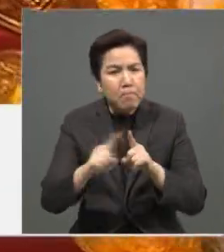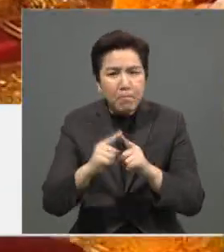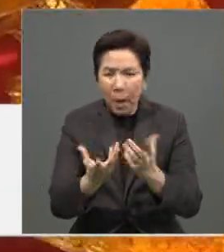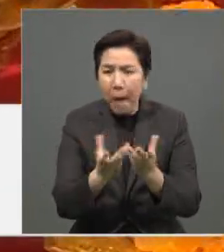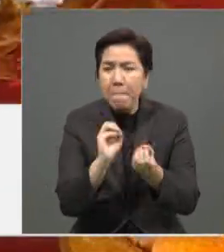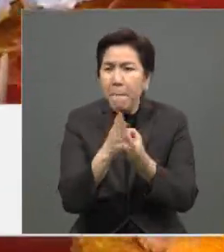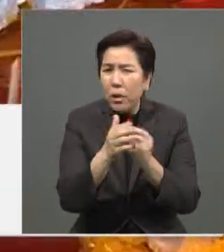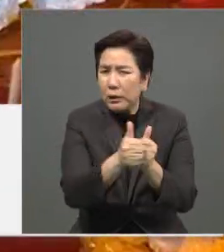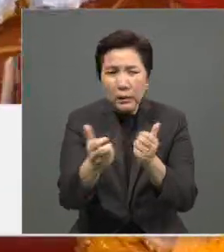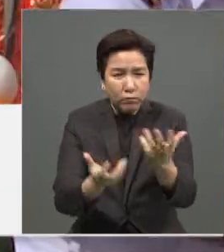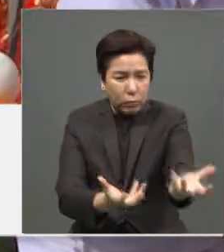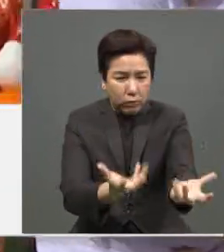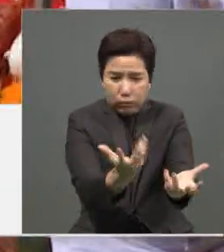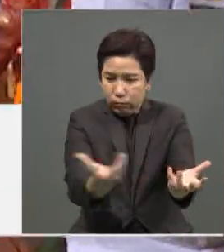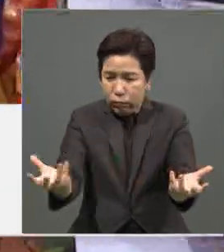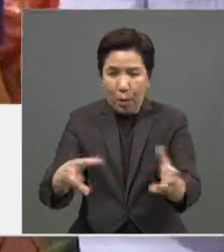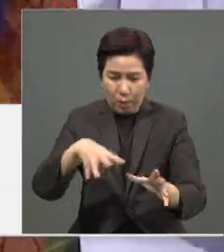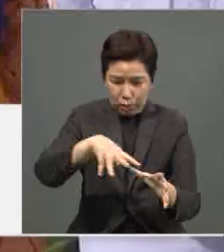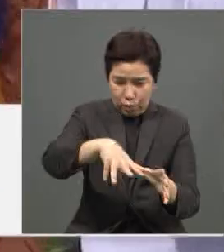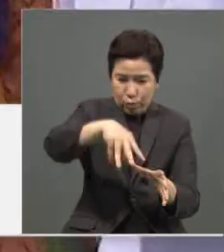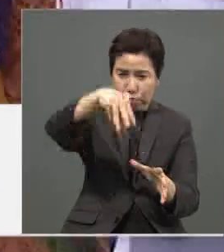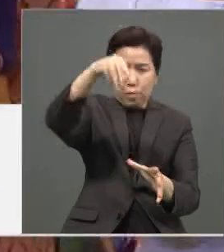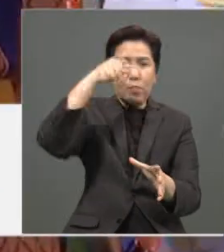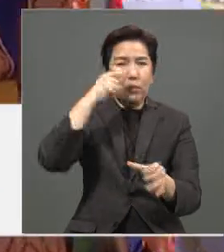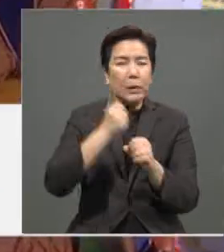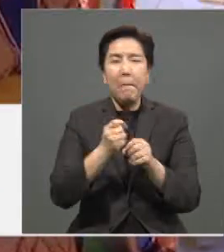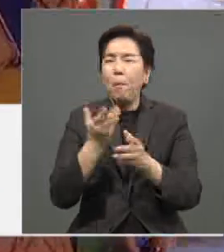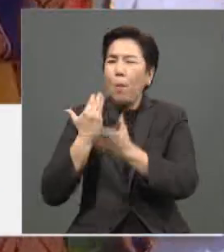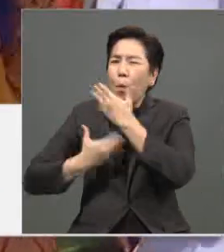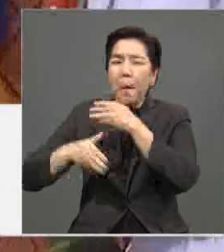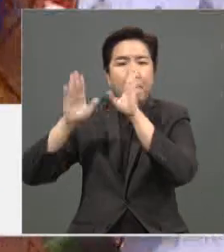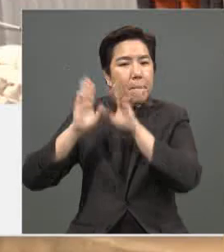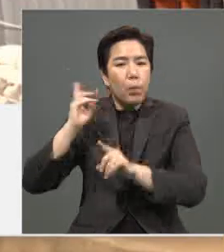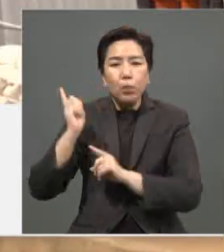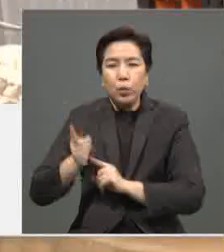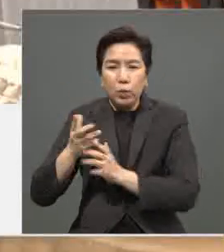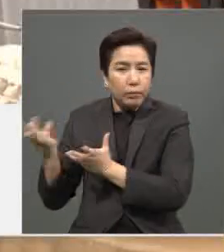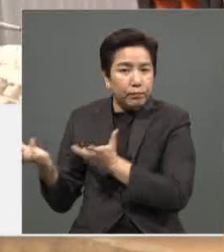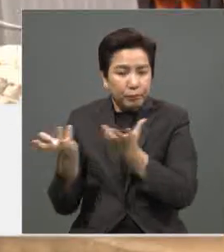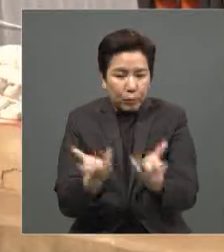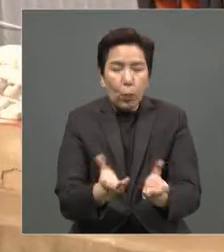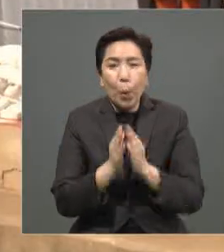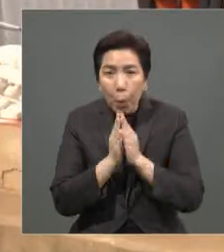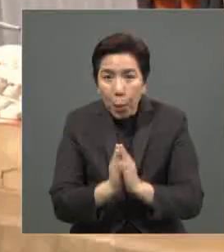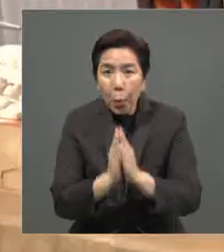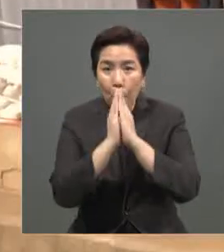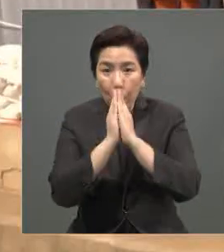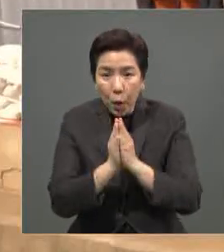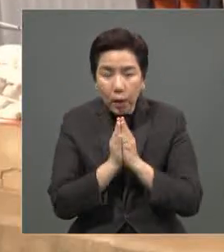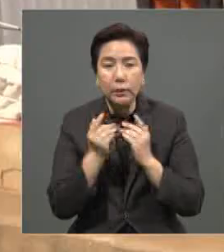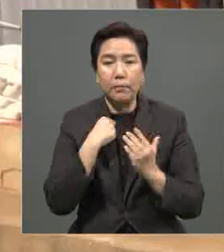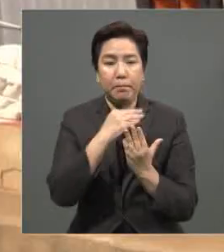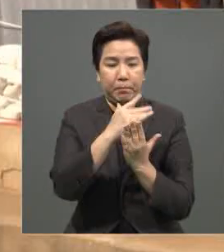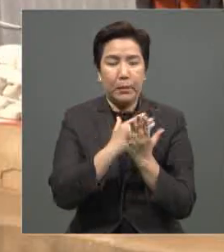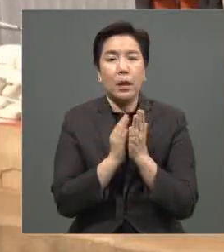ไม้มงคลและใบสีตามโบราณราชประเพณีทุกประการจากนั้นพนักงานอ่านองค์